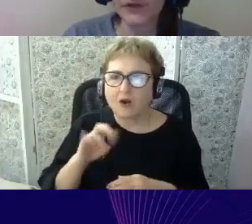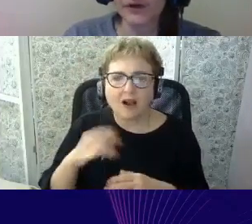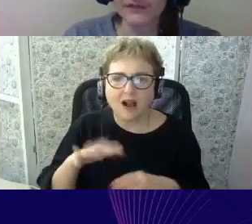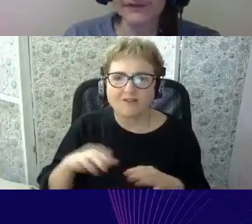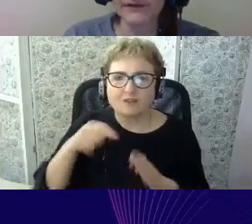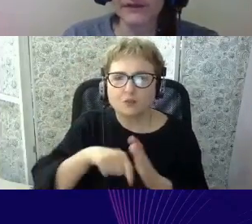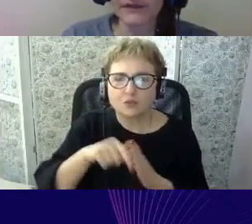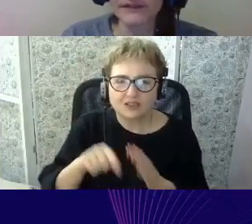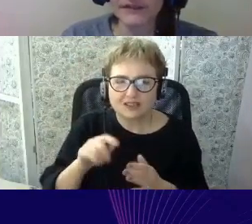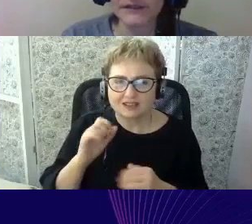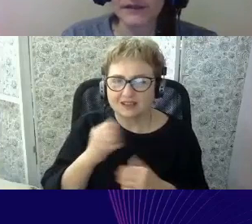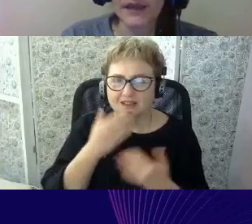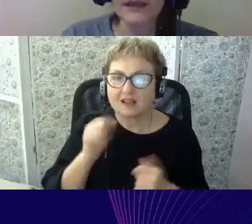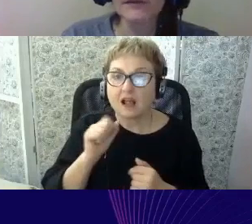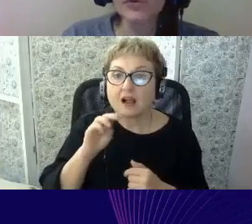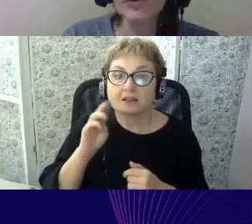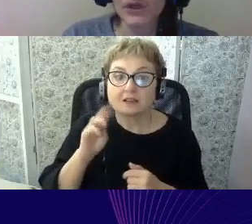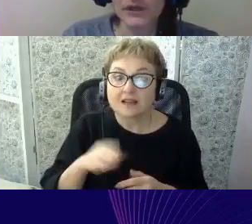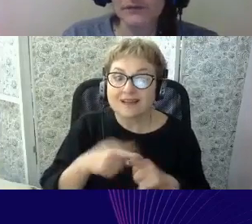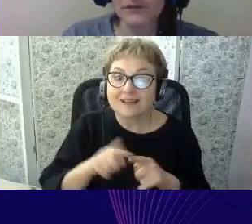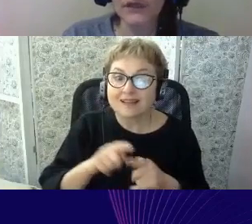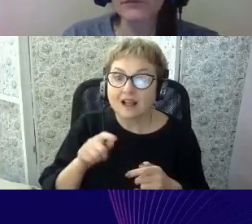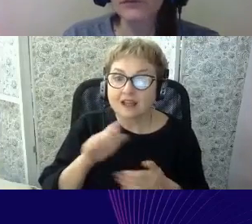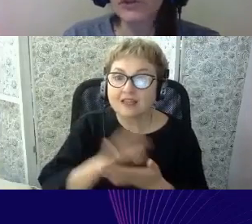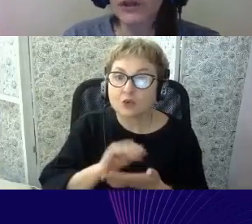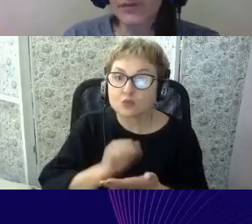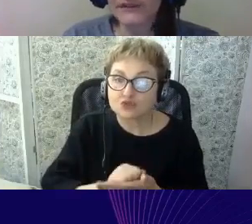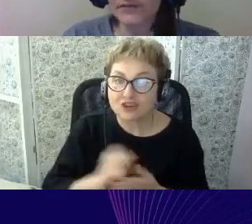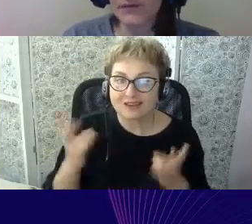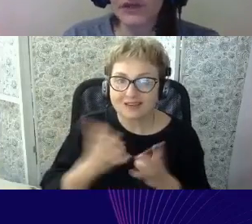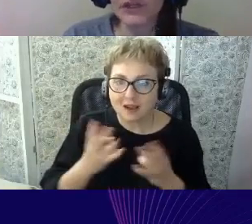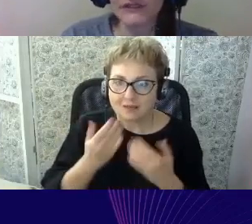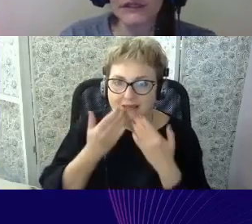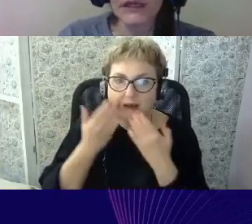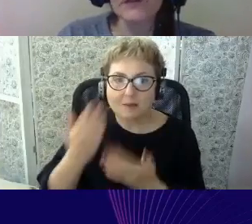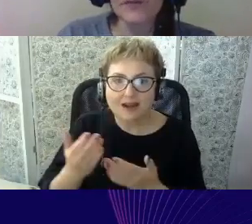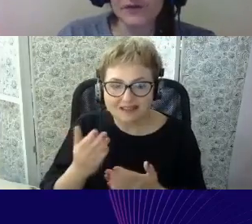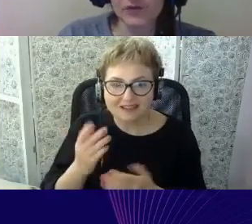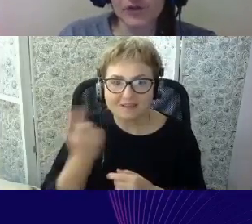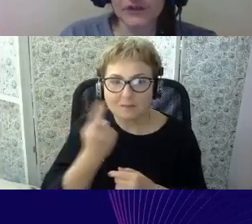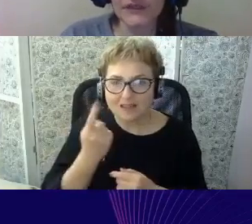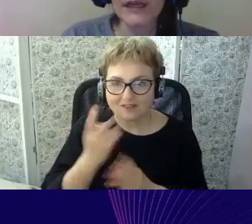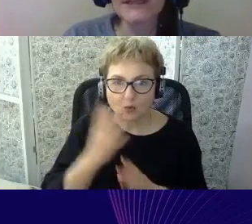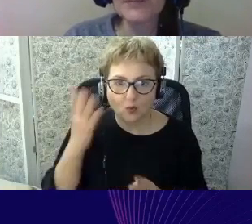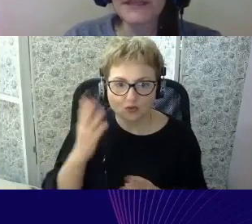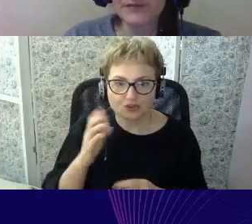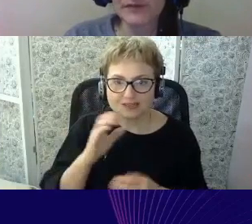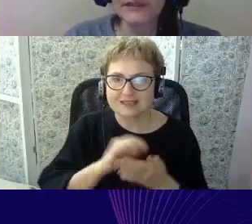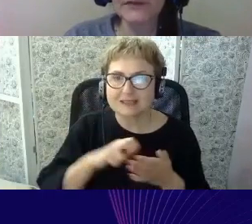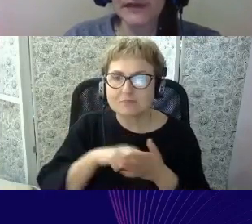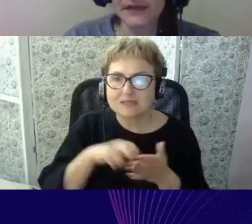акт внутри образовательной организации, это нарушение. В данном случае необходимо обращаться в первую очередь